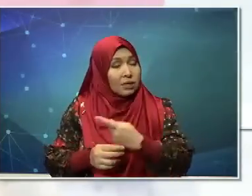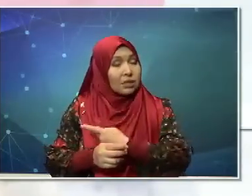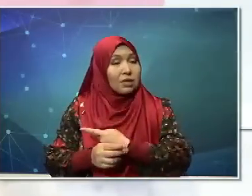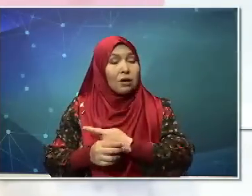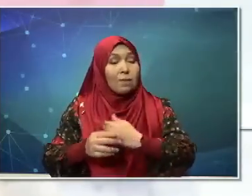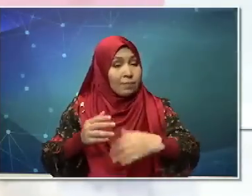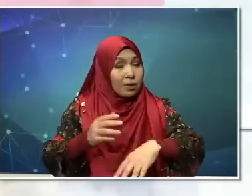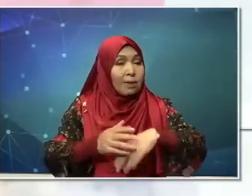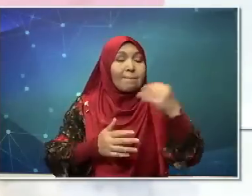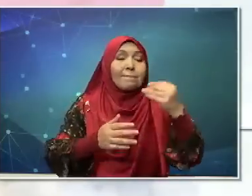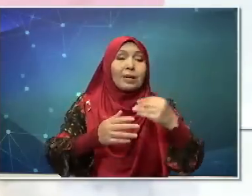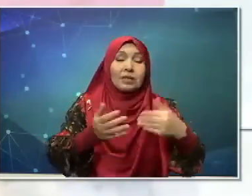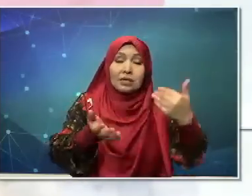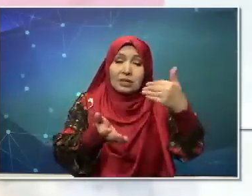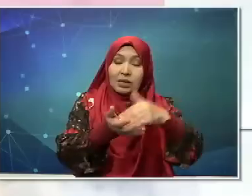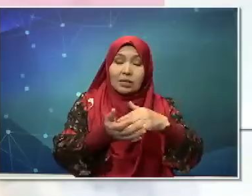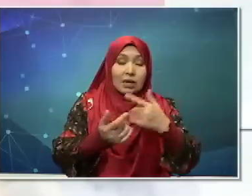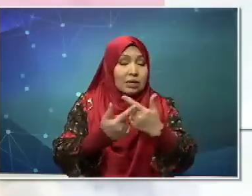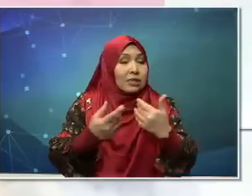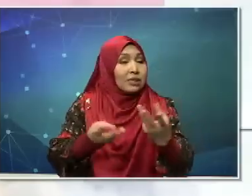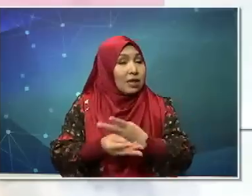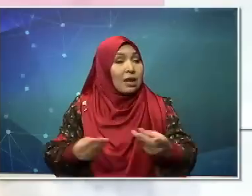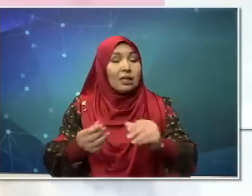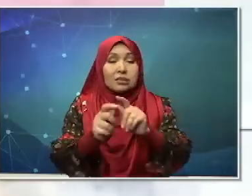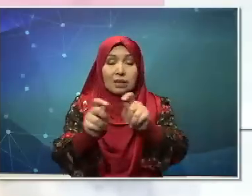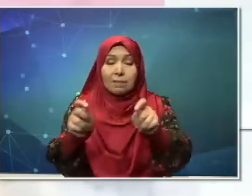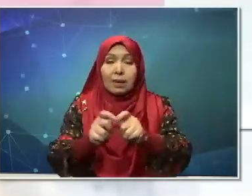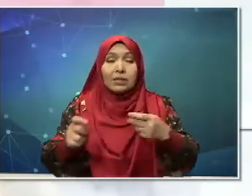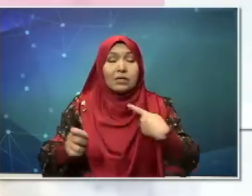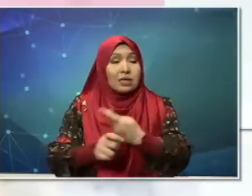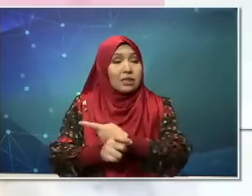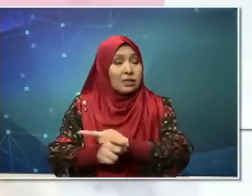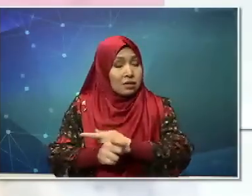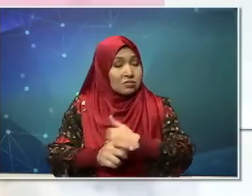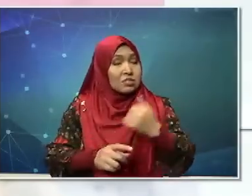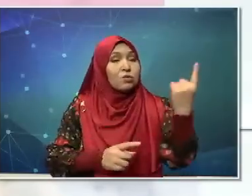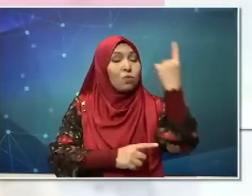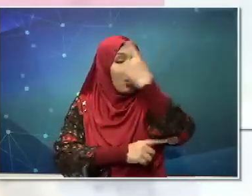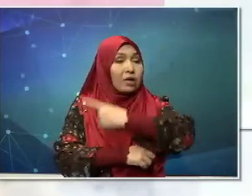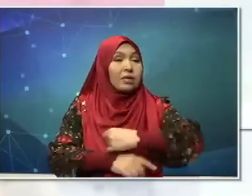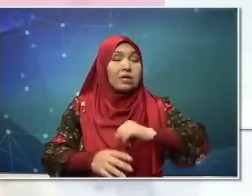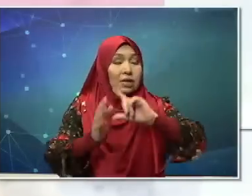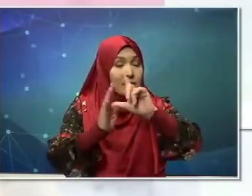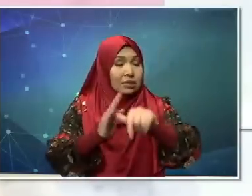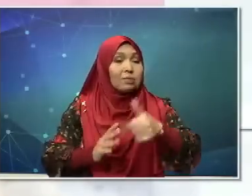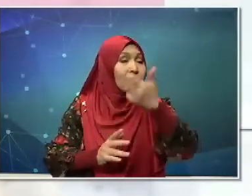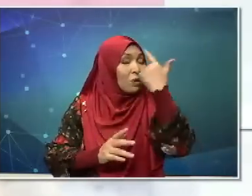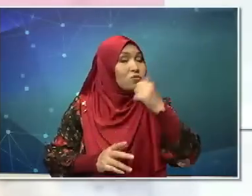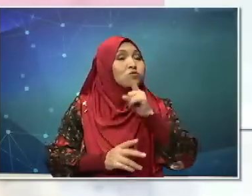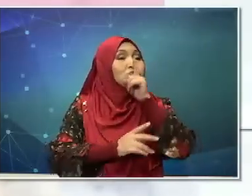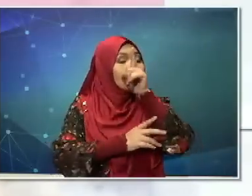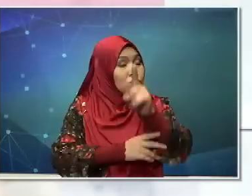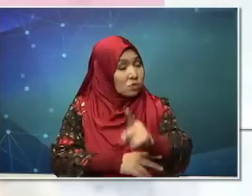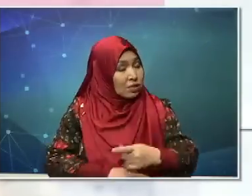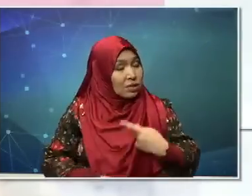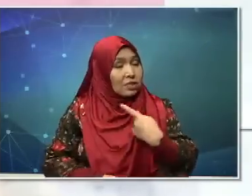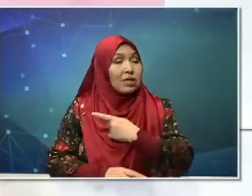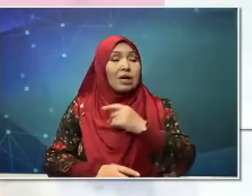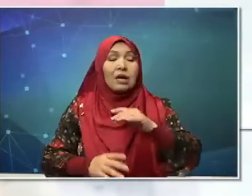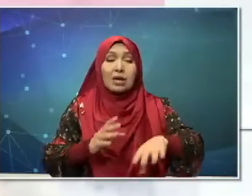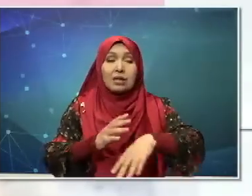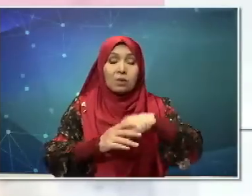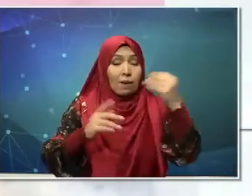balik smule daripada tanah tempat kita bersemadi satu hari nanti kalender pastinya kita akan keluar